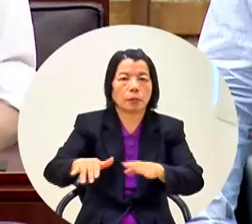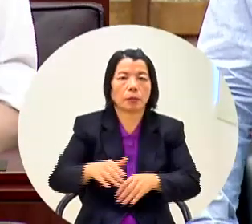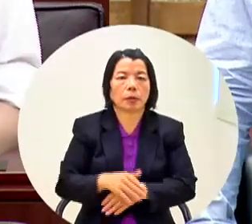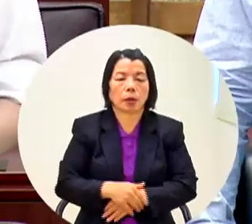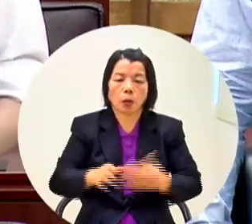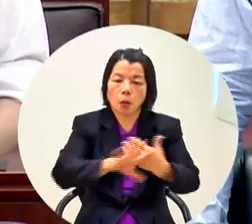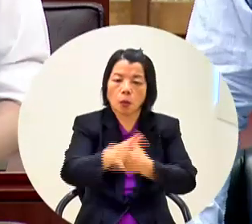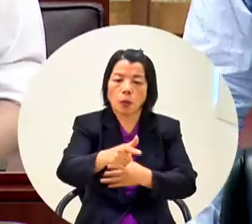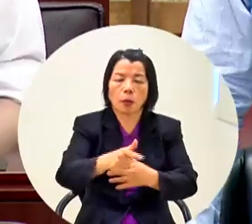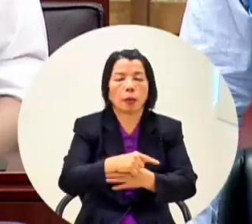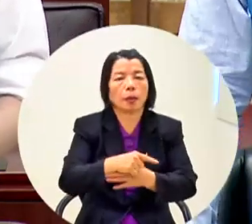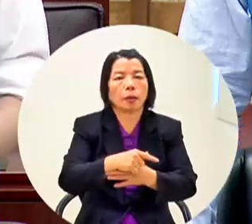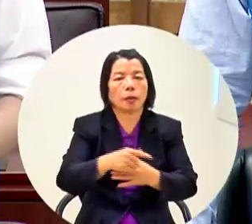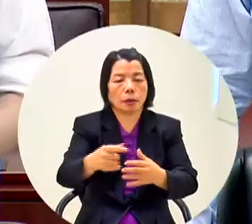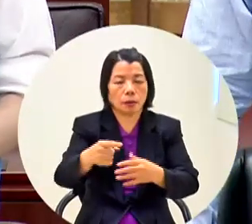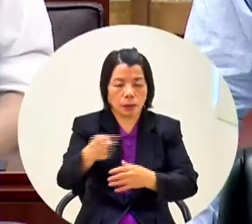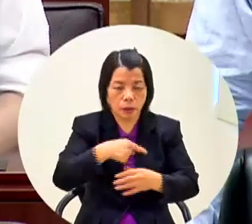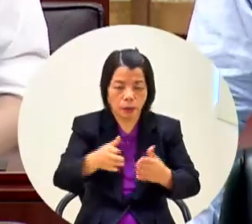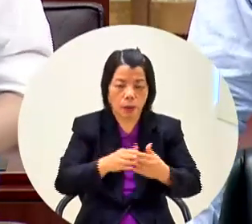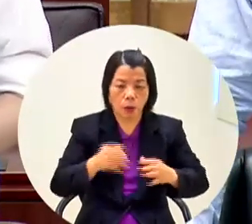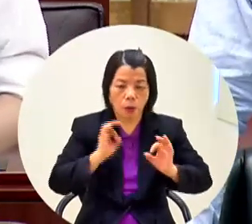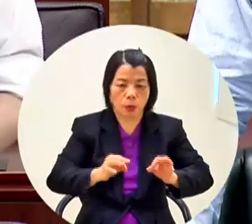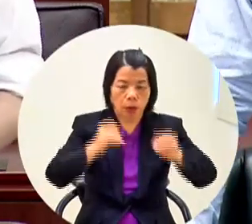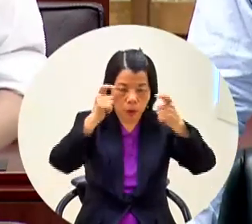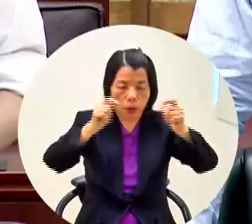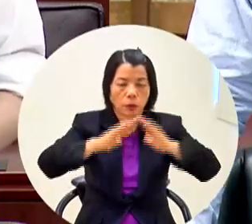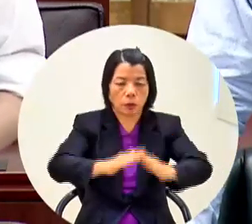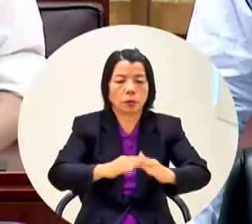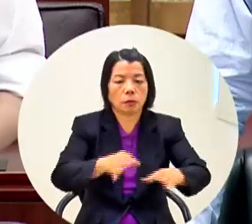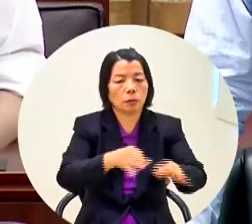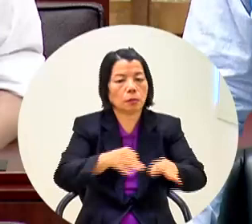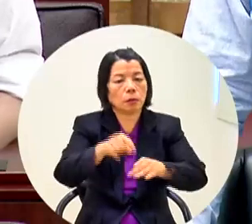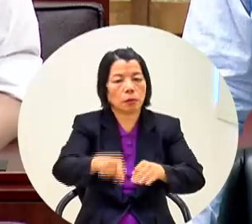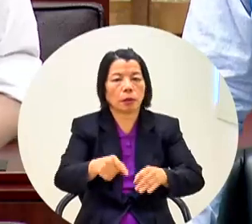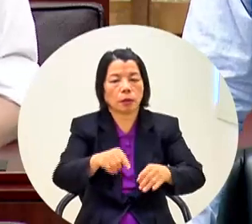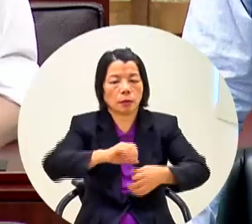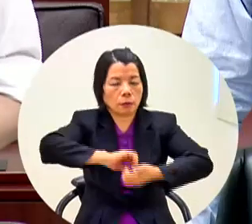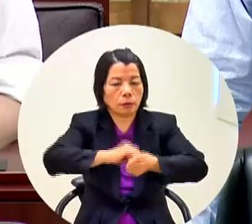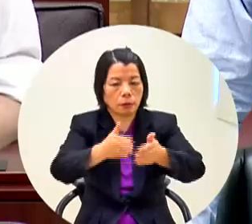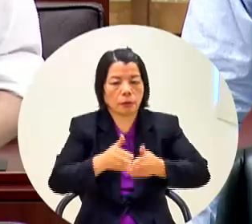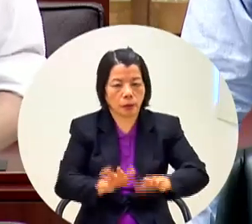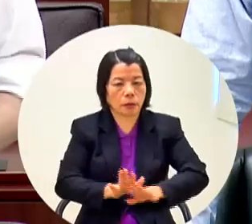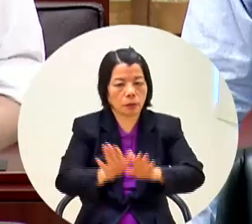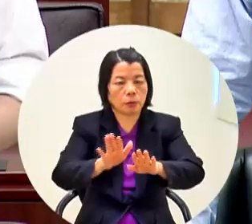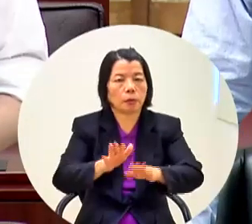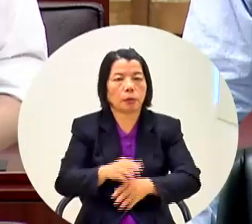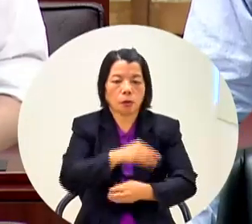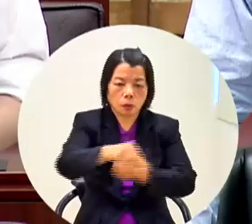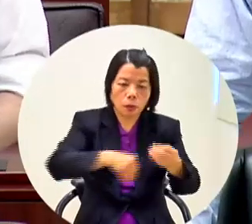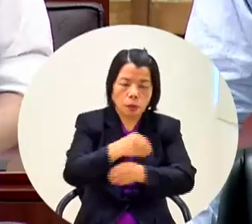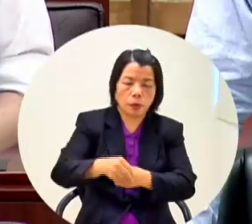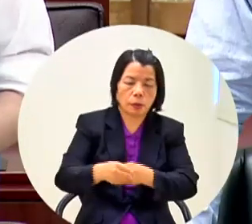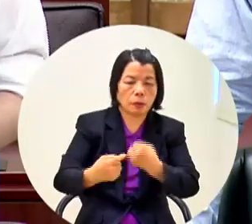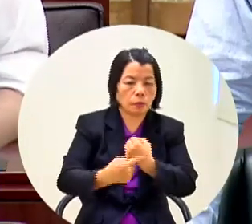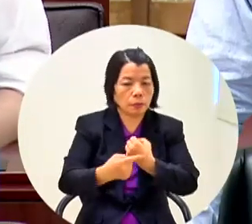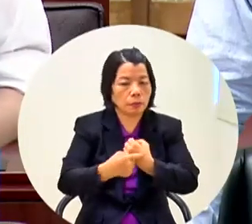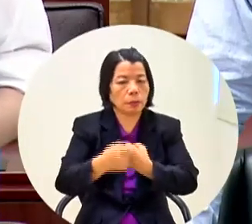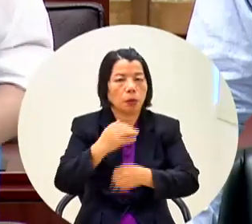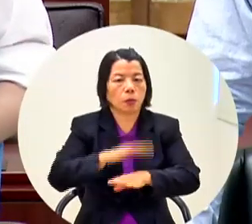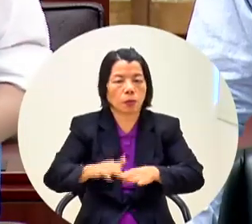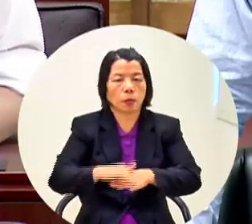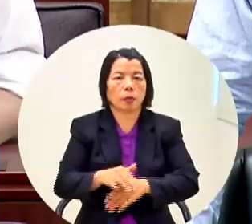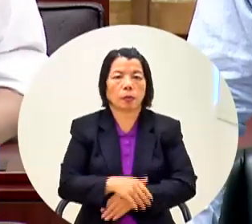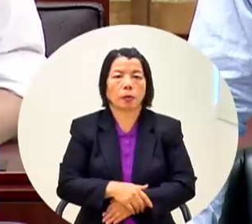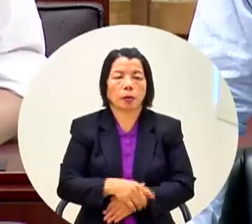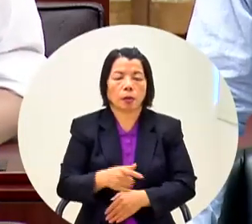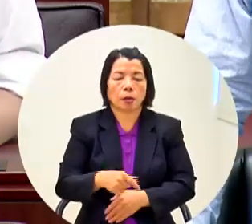身能够让各行各业得到一定程度的活水跟这个经济的刺激，大量的